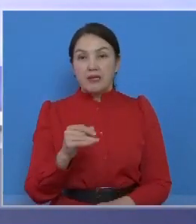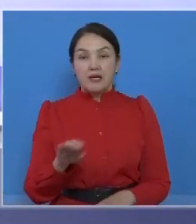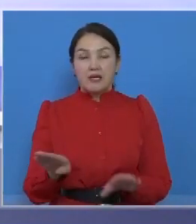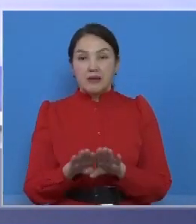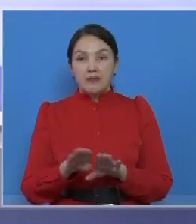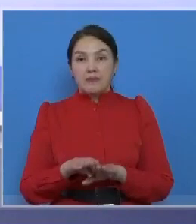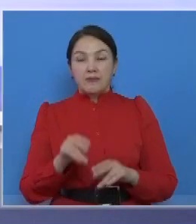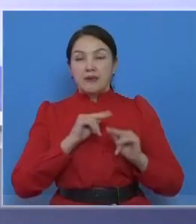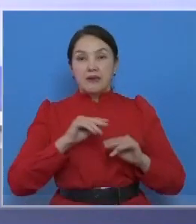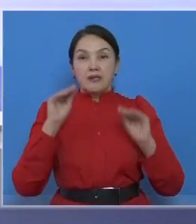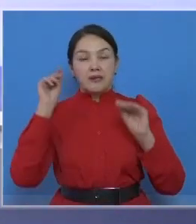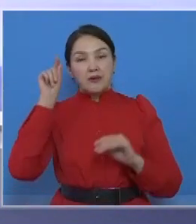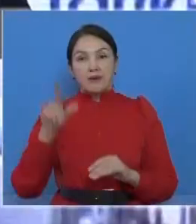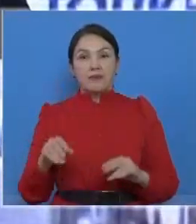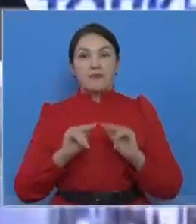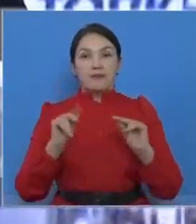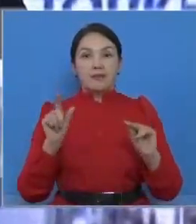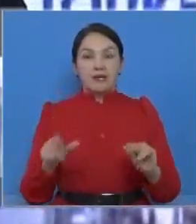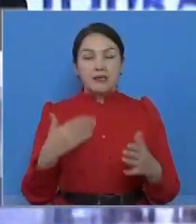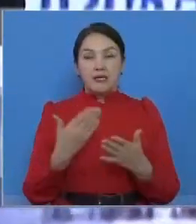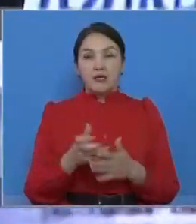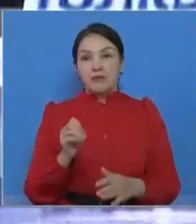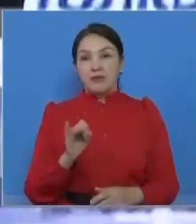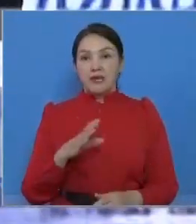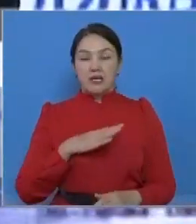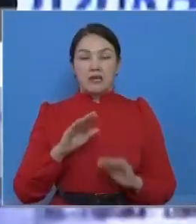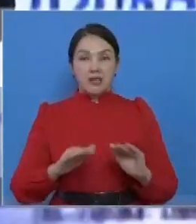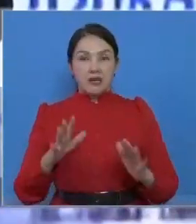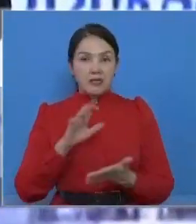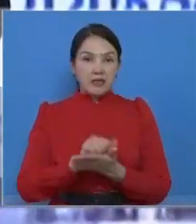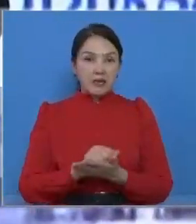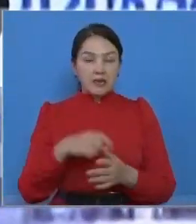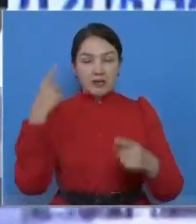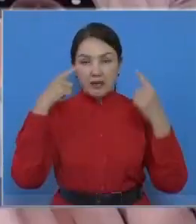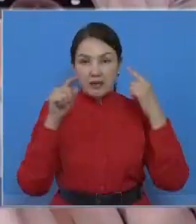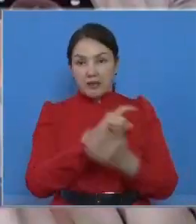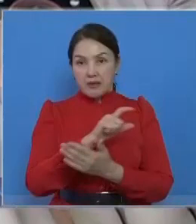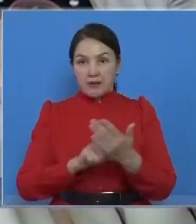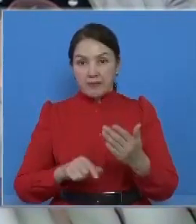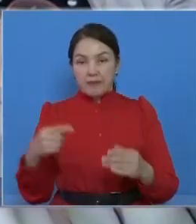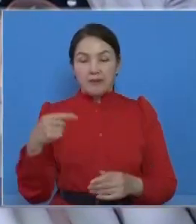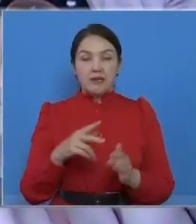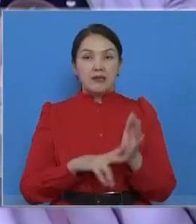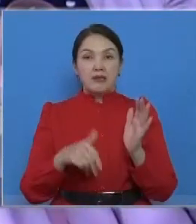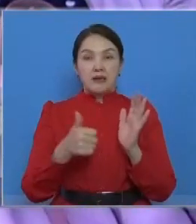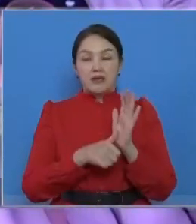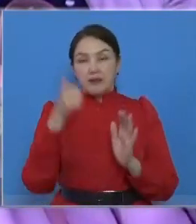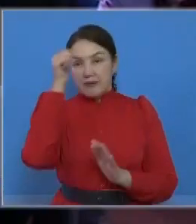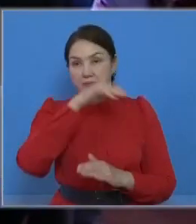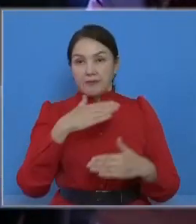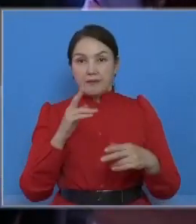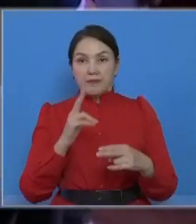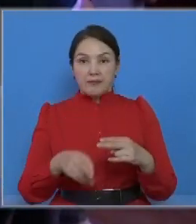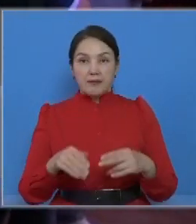также коллеги и ученики педагога. Отметим, что Шара Ергалиева с детства занималась сочинением стихов. В 1976 году